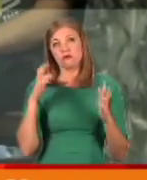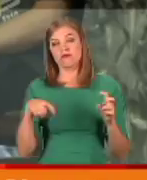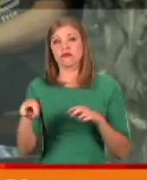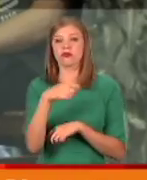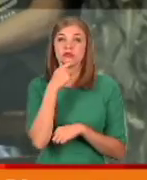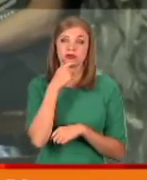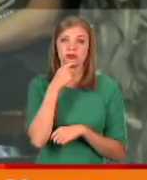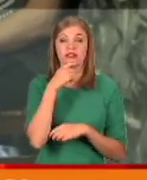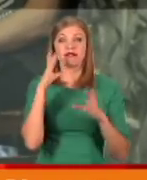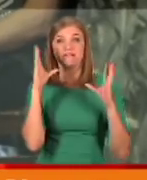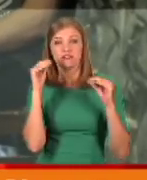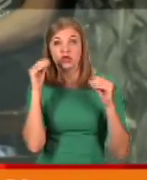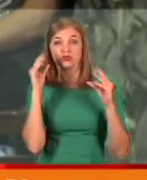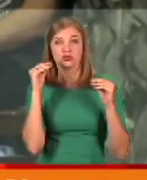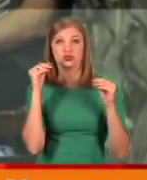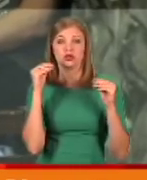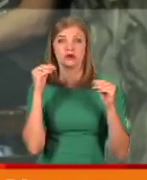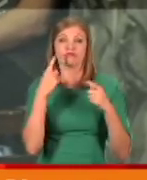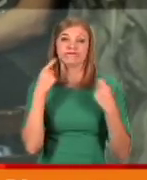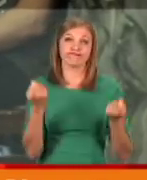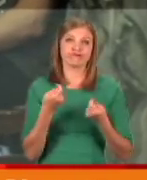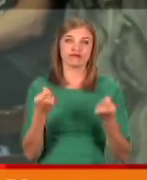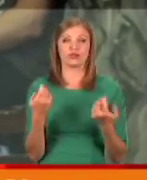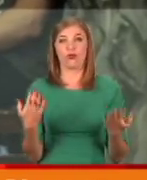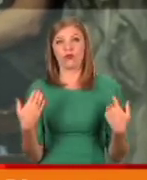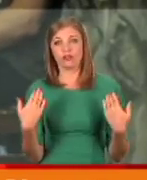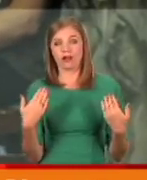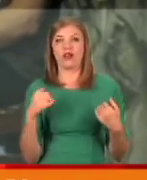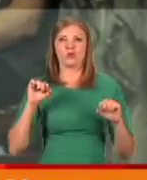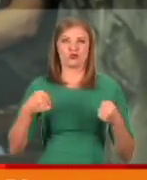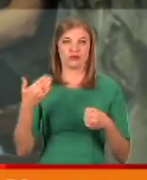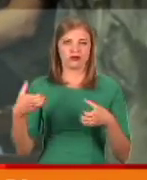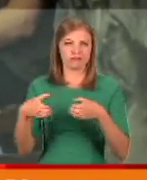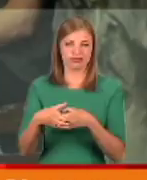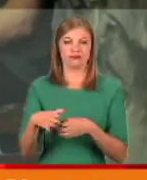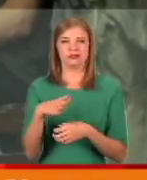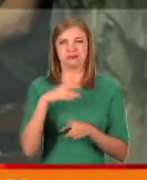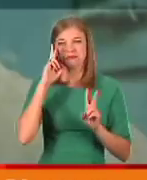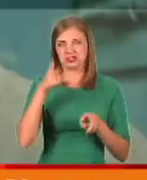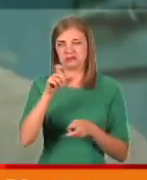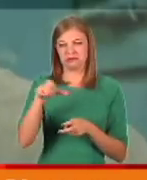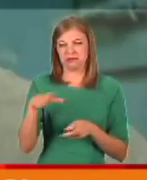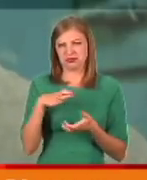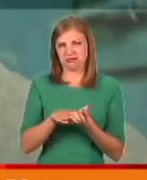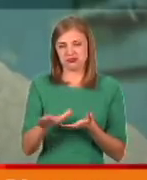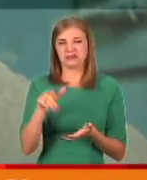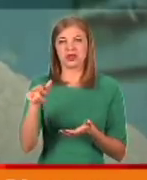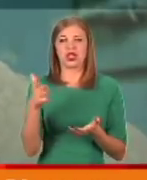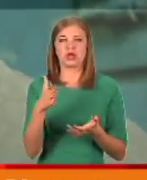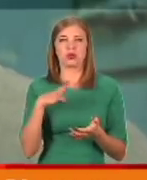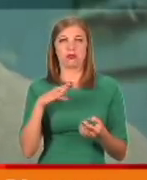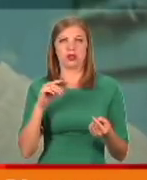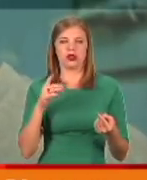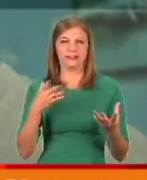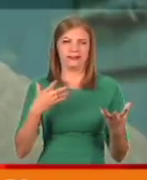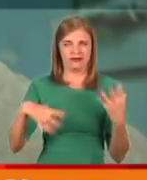ставкам. Вечер, ну, отмечали, сидели просто, отдыхали. Вон, друзья его какие-то были, я не знаю, там были какие-то ополченцы.